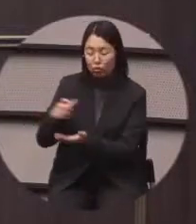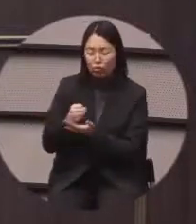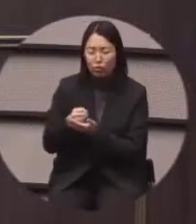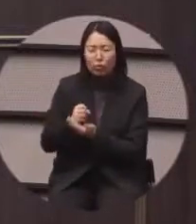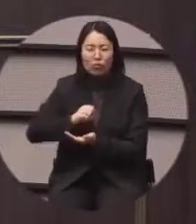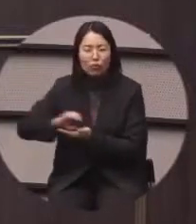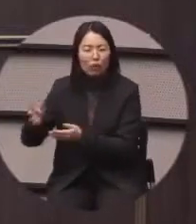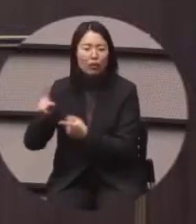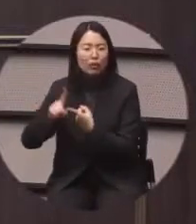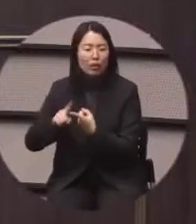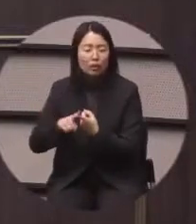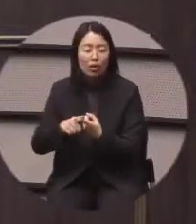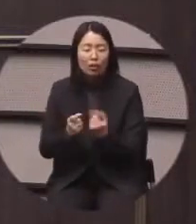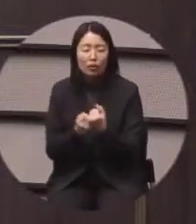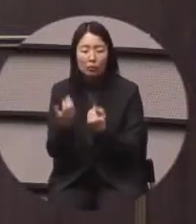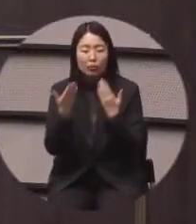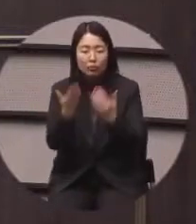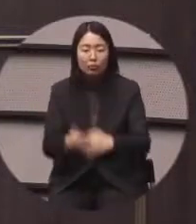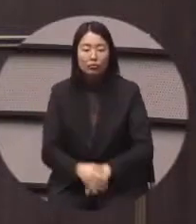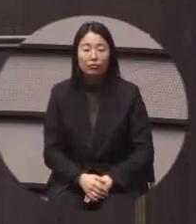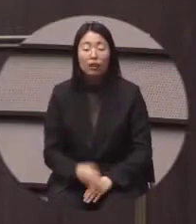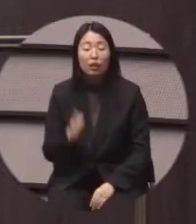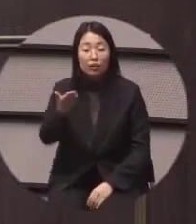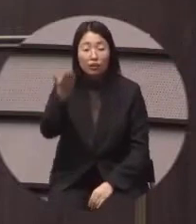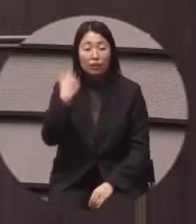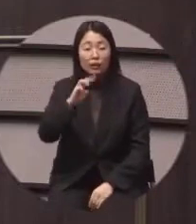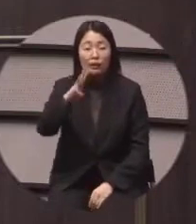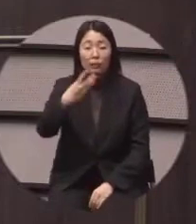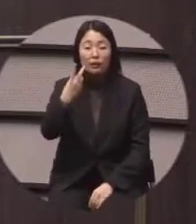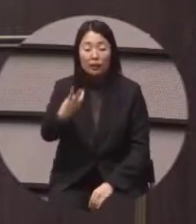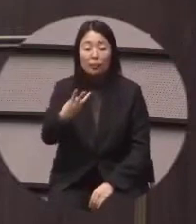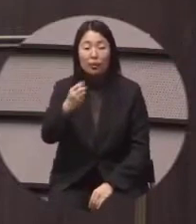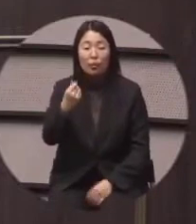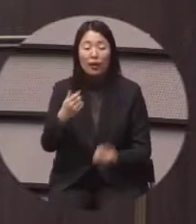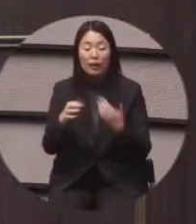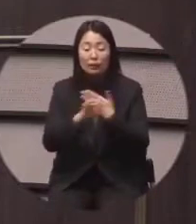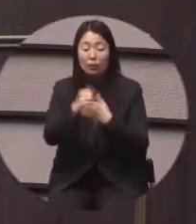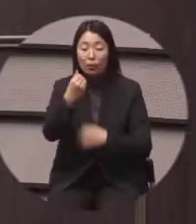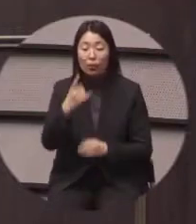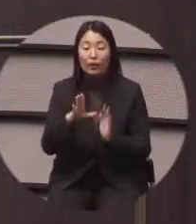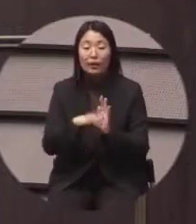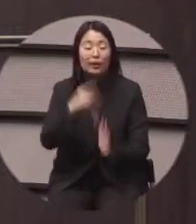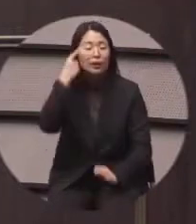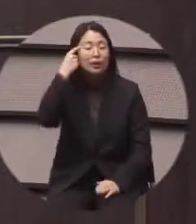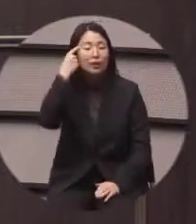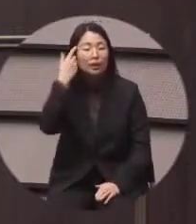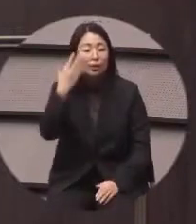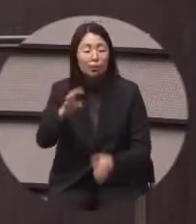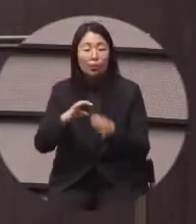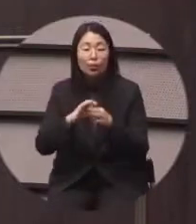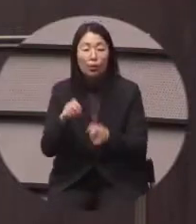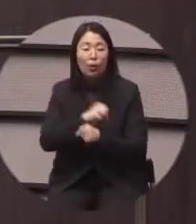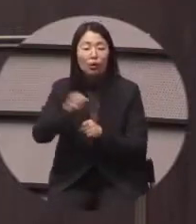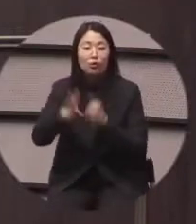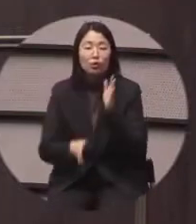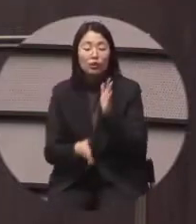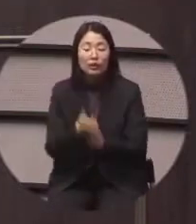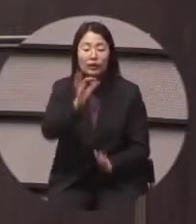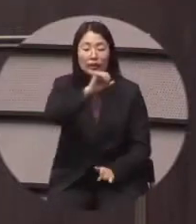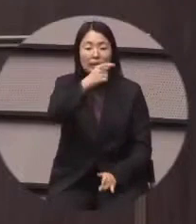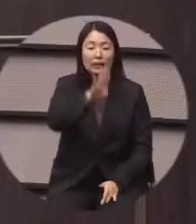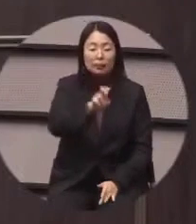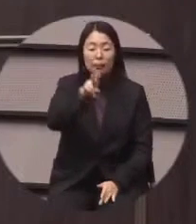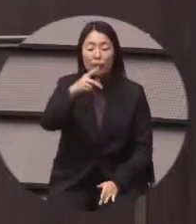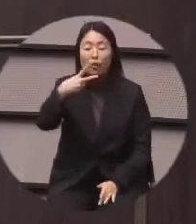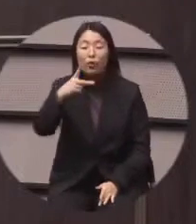말씀드리겠습니다. 본 의원이 지난 제303회 임시회 당시 시정 질문을 통해 광주시 읍면동 생활